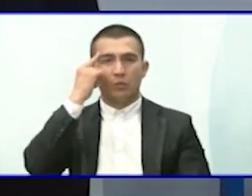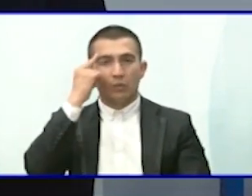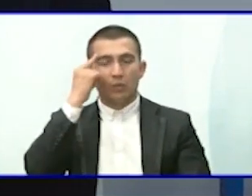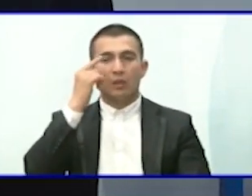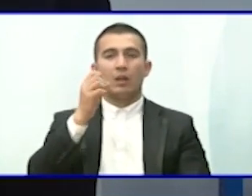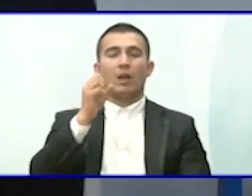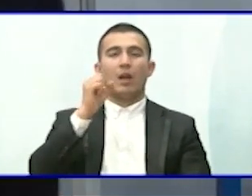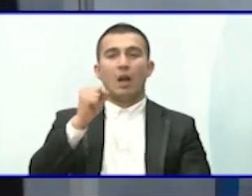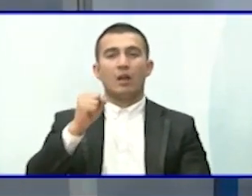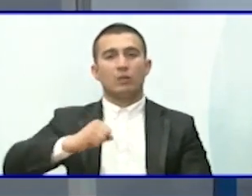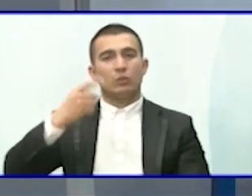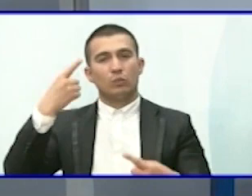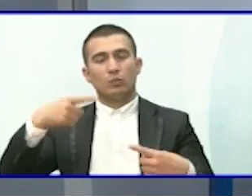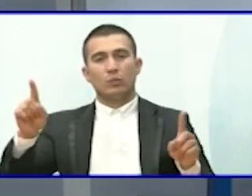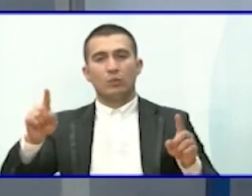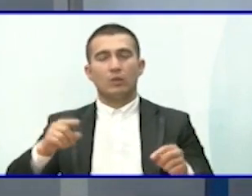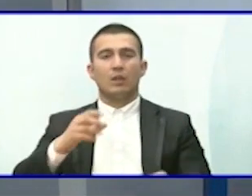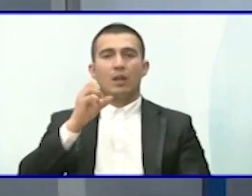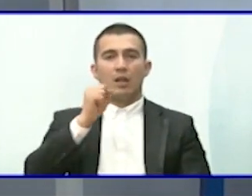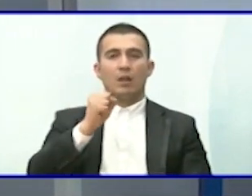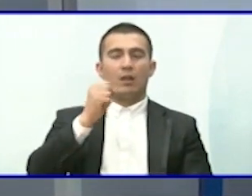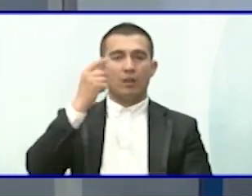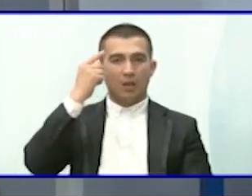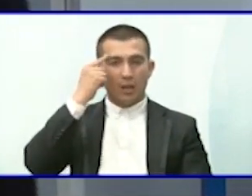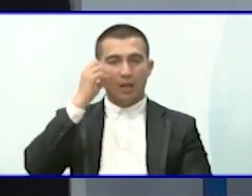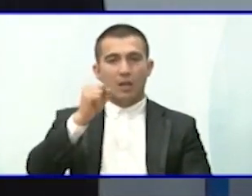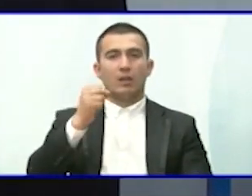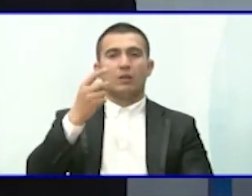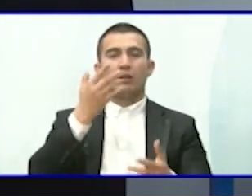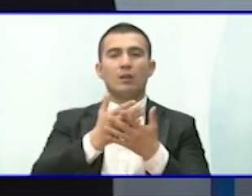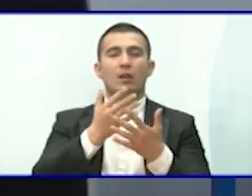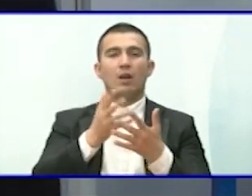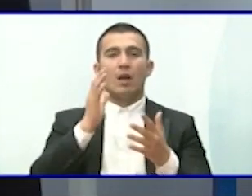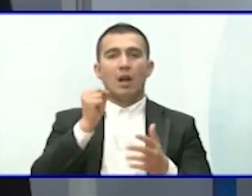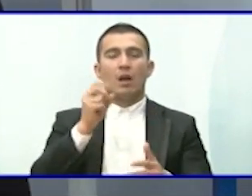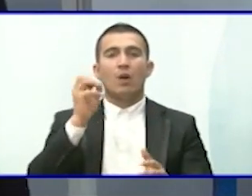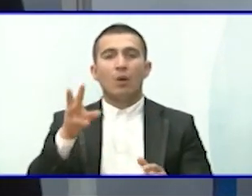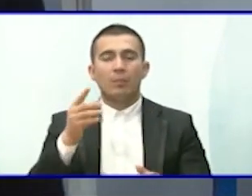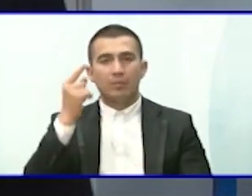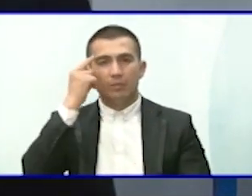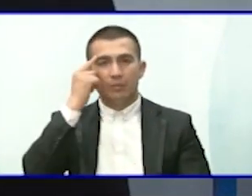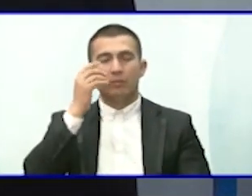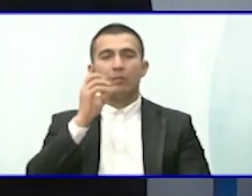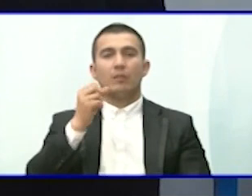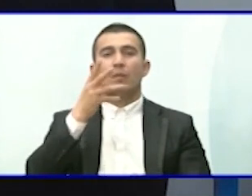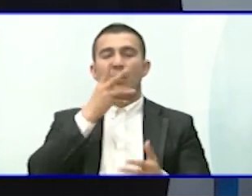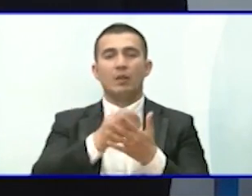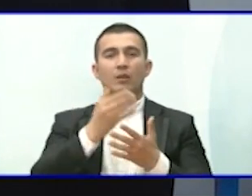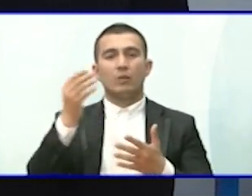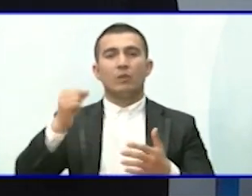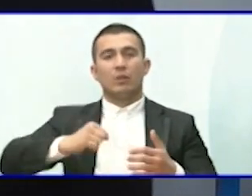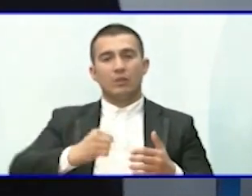о друге анвар думал о ком onward думал о